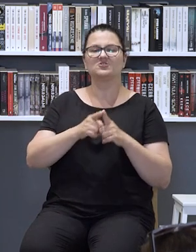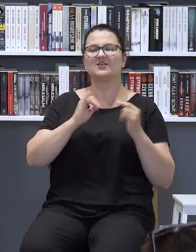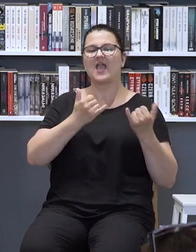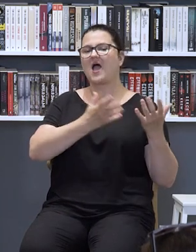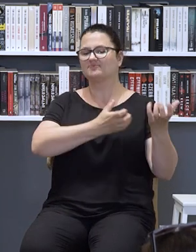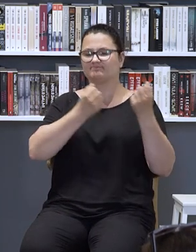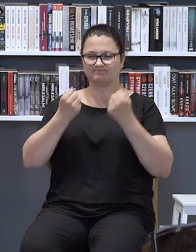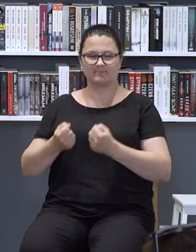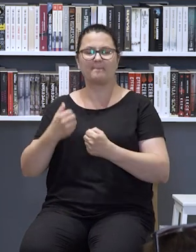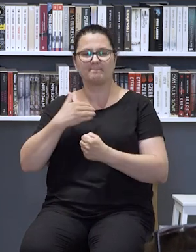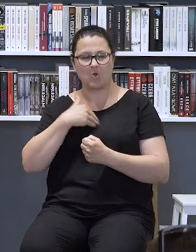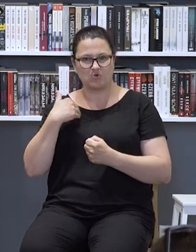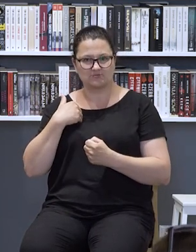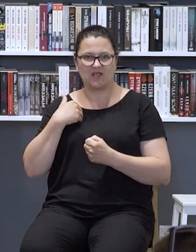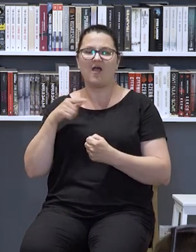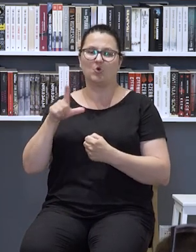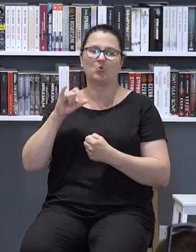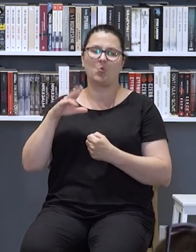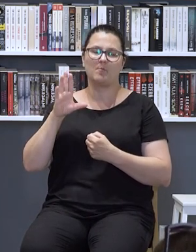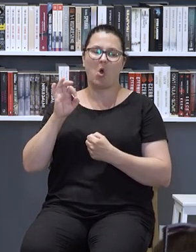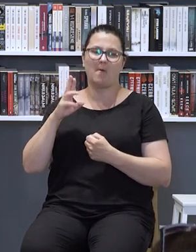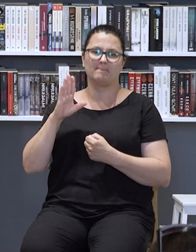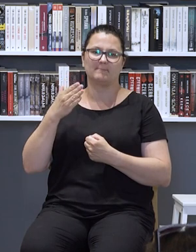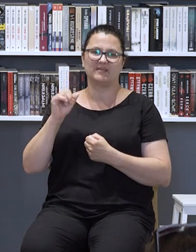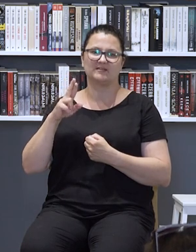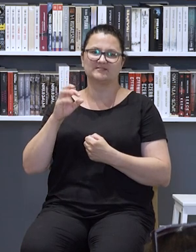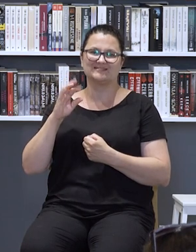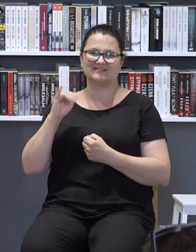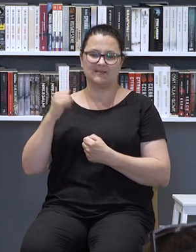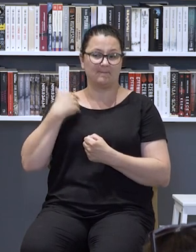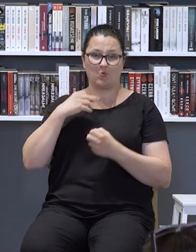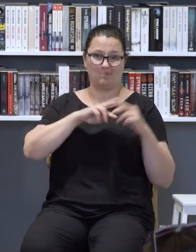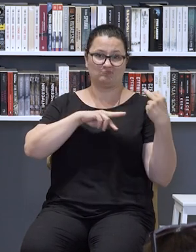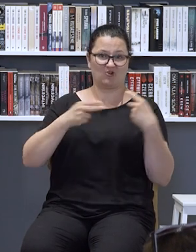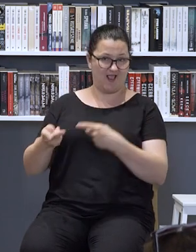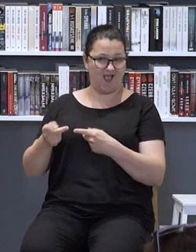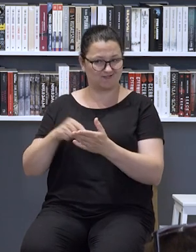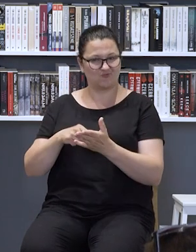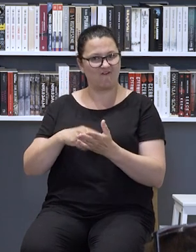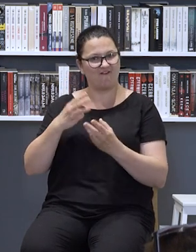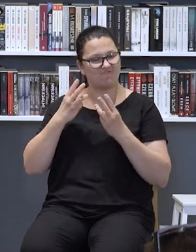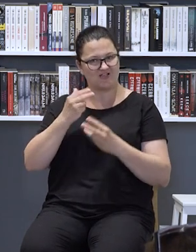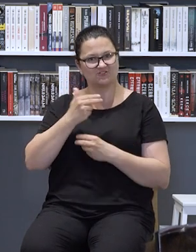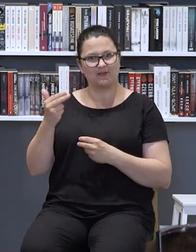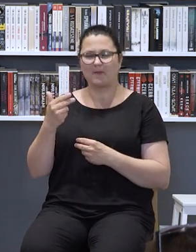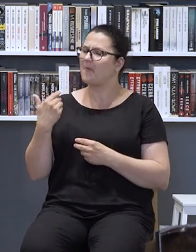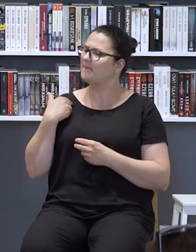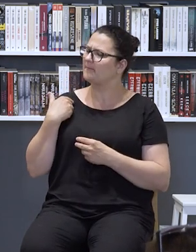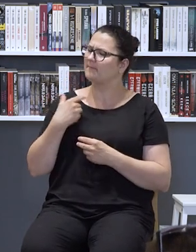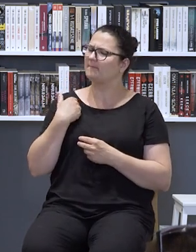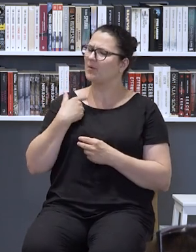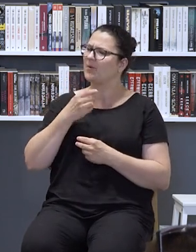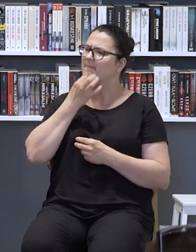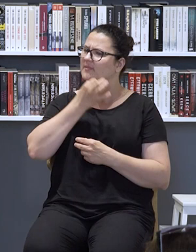jak przez Lubomirskiego została przekazana. To jest ważny motyw. Ja właśnie pytałaś mnie o research i